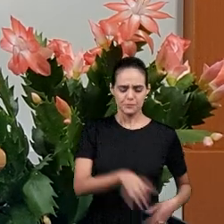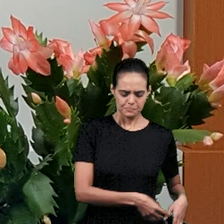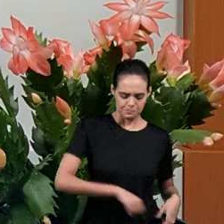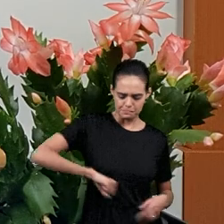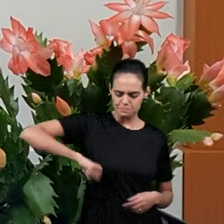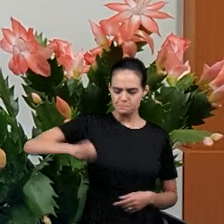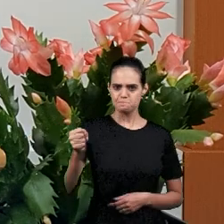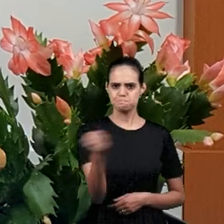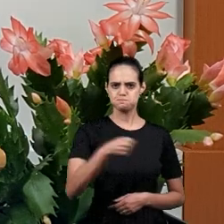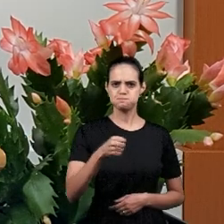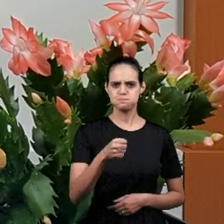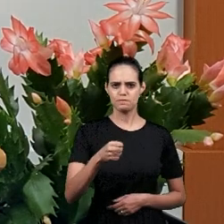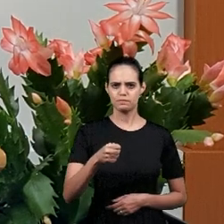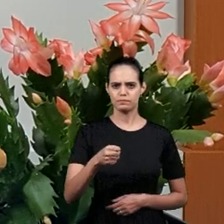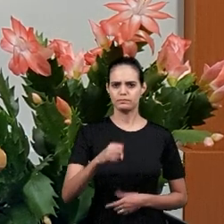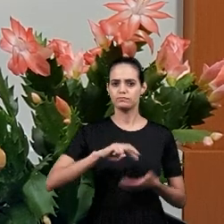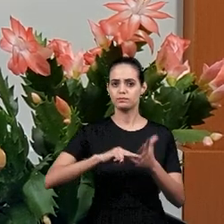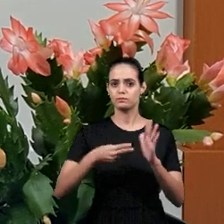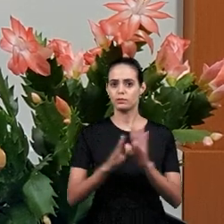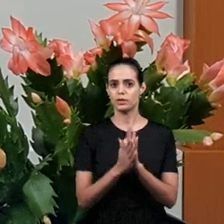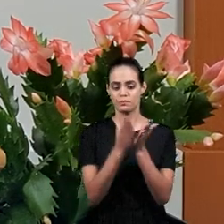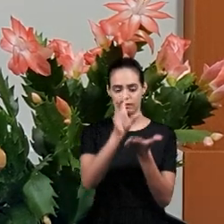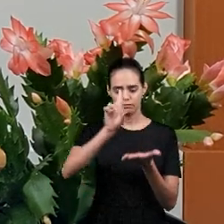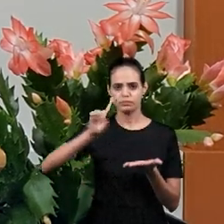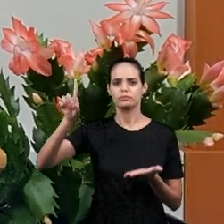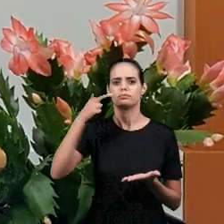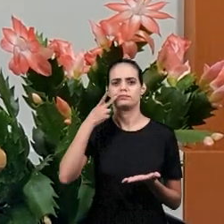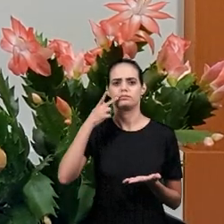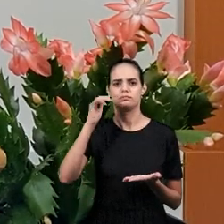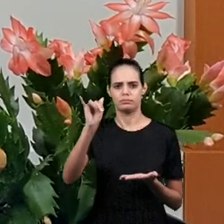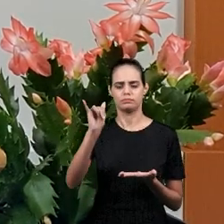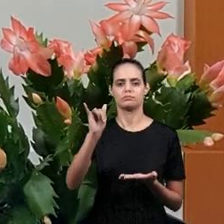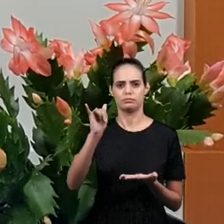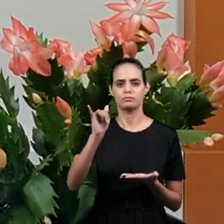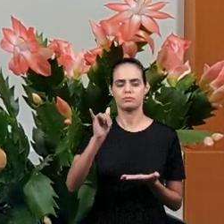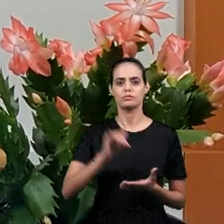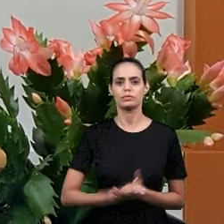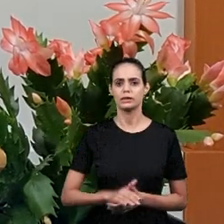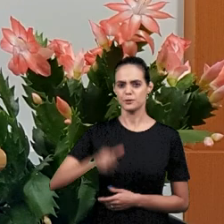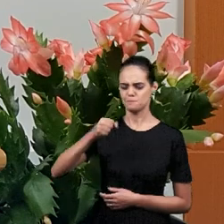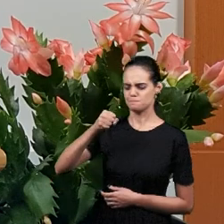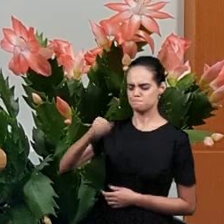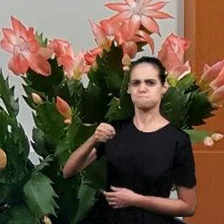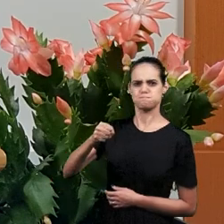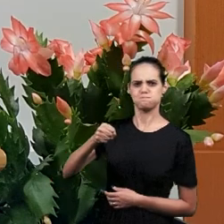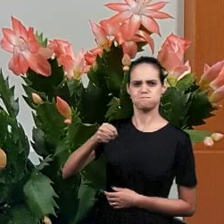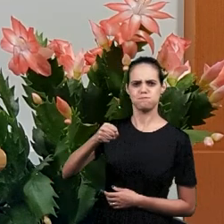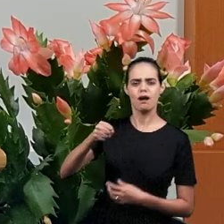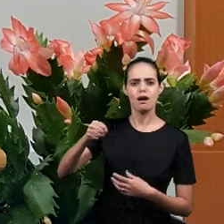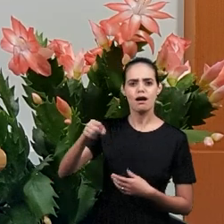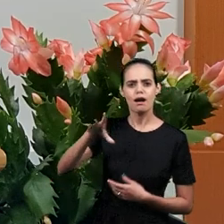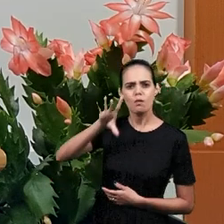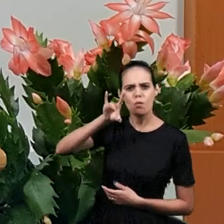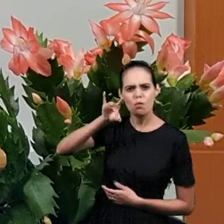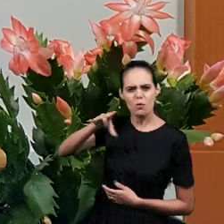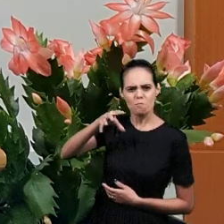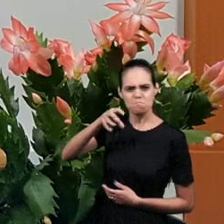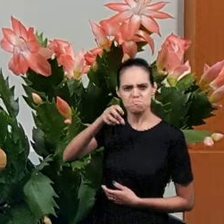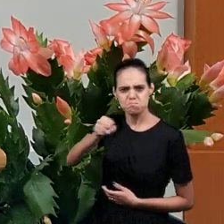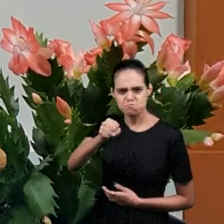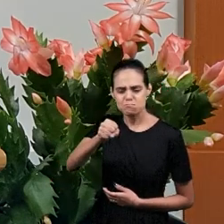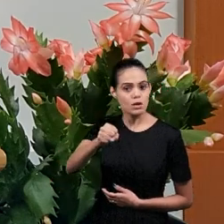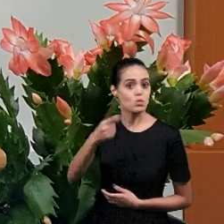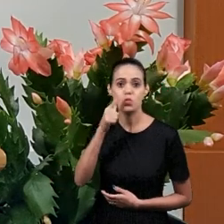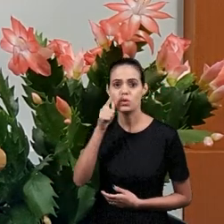si vrai qu'elle est rigide dans sa main. Il ne pouvait même plus ouvrir la main parce que l'épée était accrochée à sa main. C'est